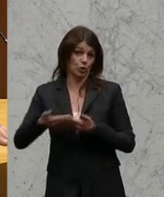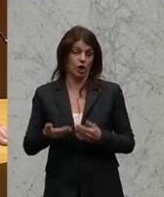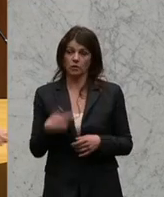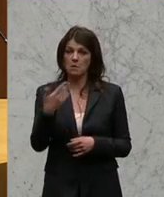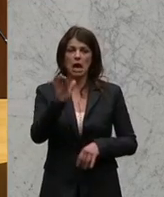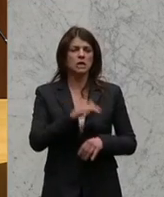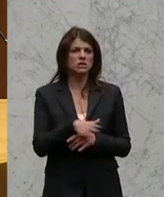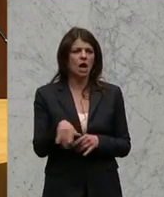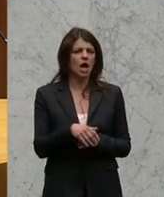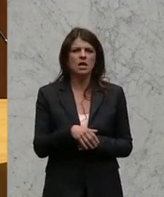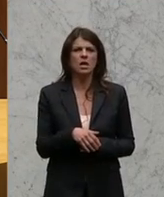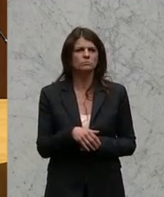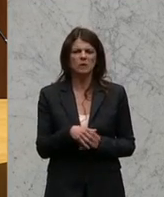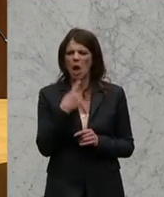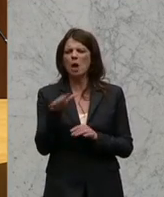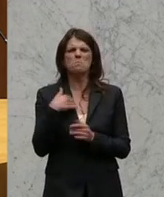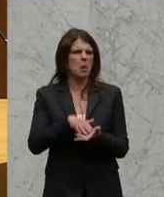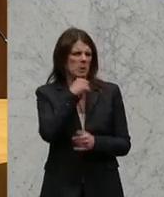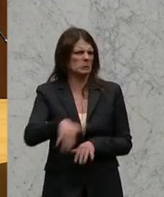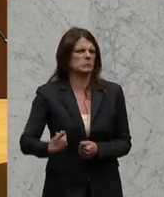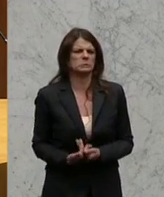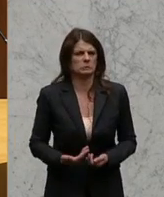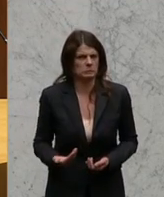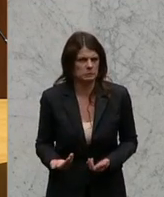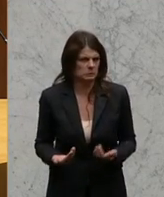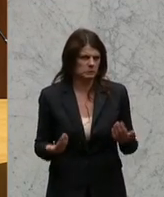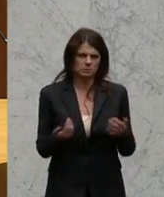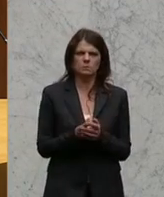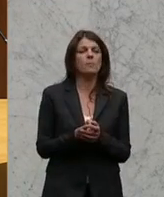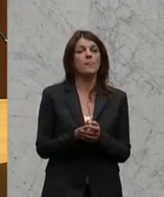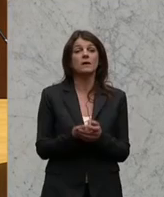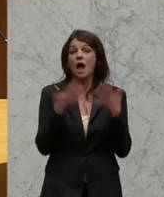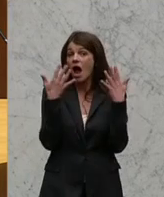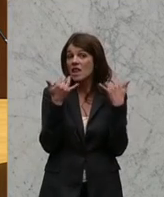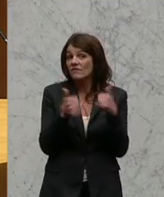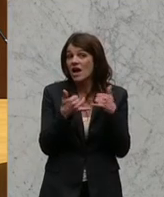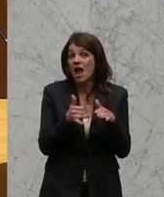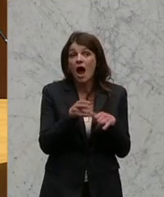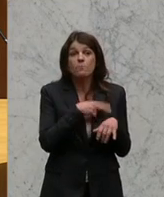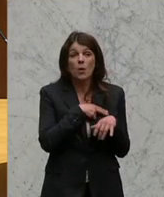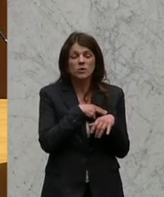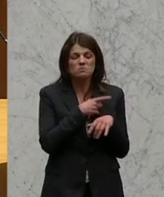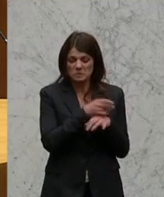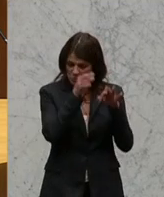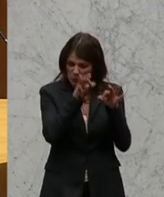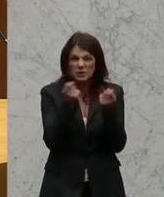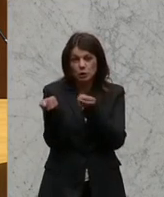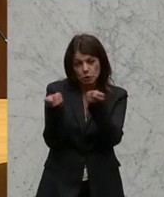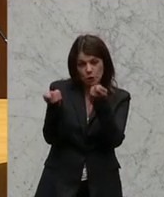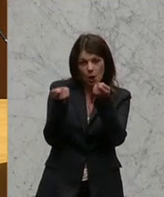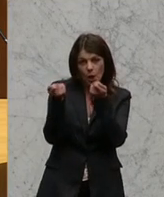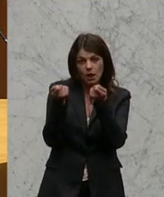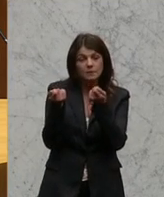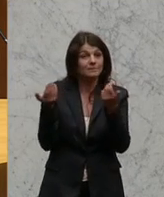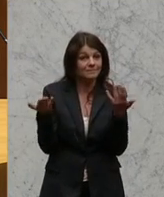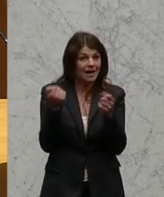die meisten Mitnahmeeffekte, brauchen wir nicht. Der Handwerkerbonus steuert daher ziemlich exakt. Er macht